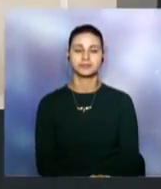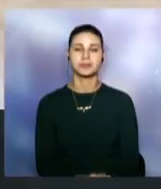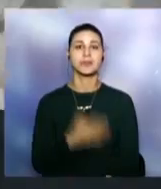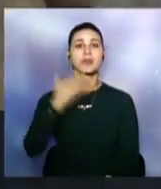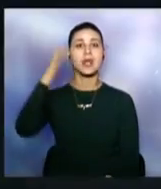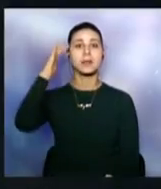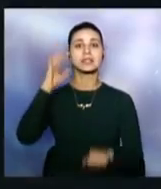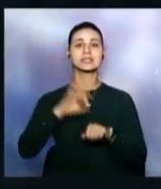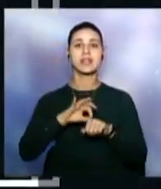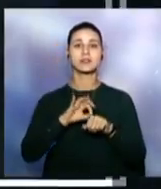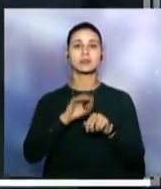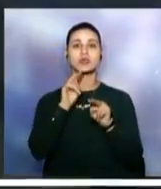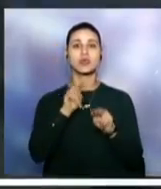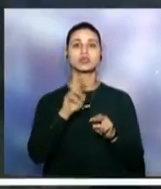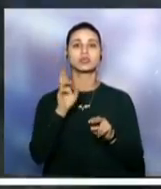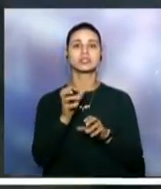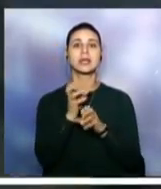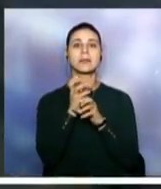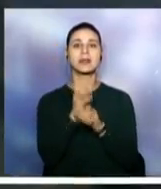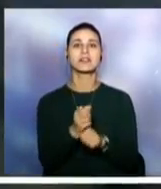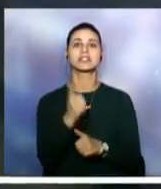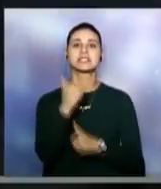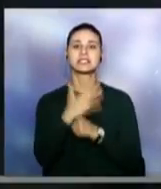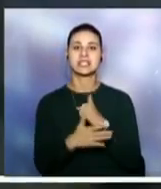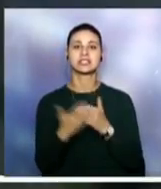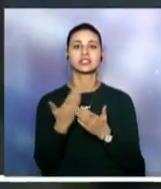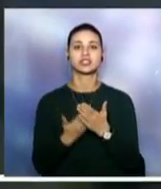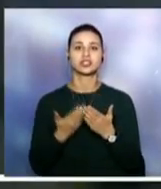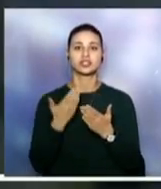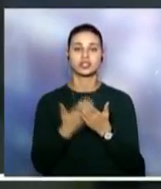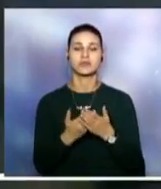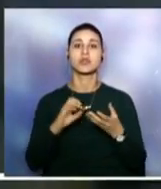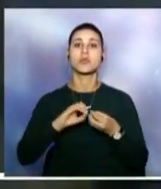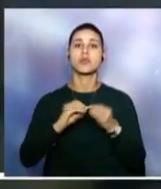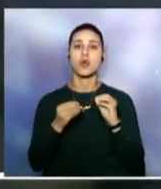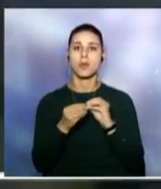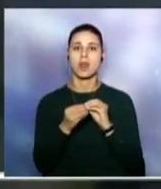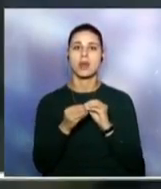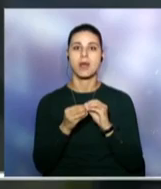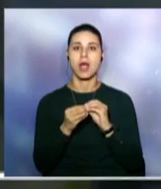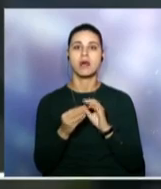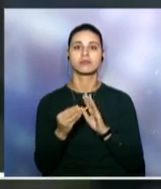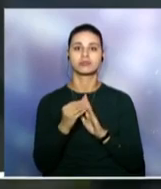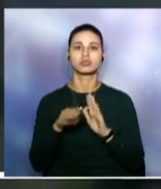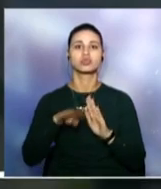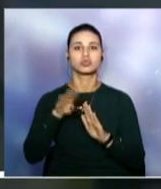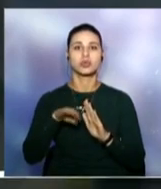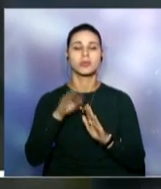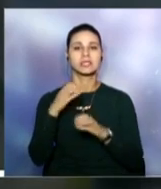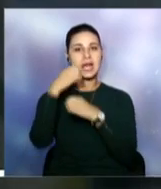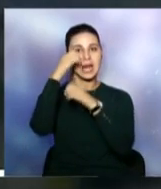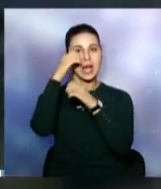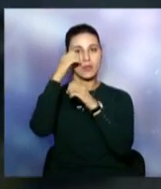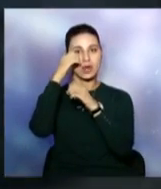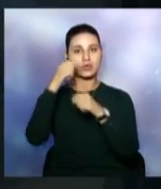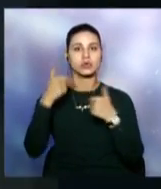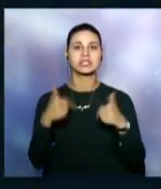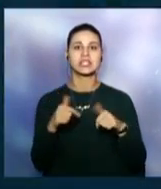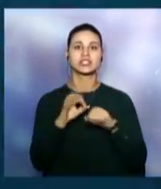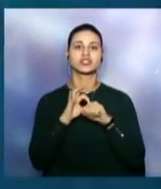ამერიკის დაავადებათა კონტროლისა და პრევენციის ცენტრის რეკომენდაციით, პრობლემის დასადგენად უმჯობესია ლაბორატორიული